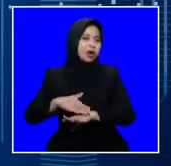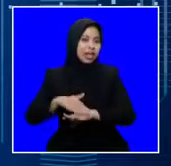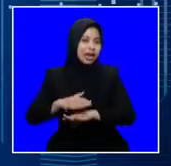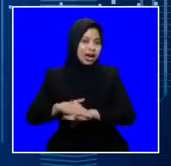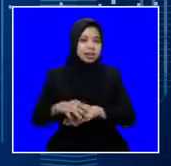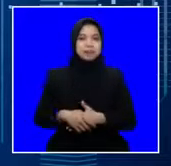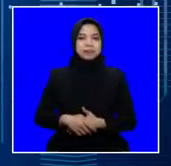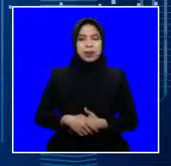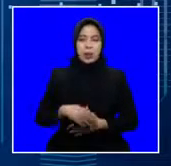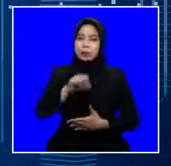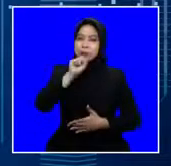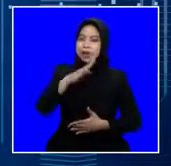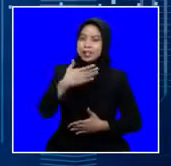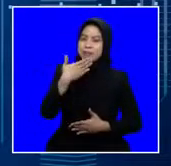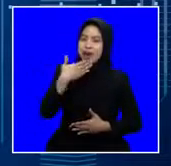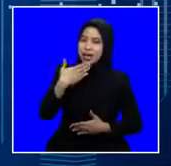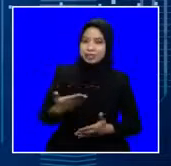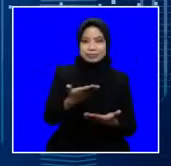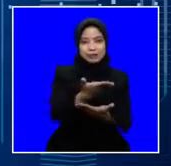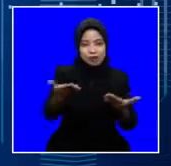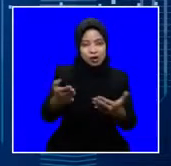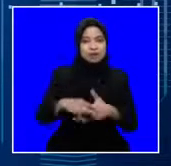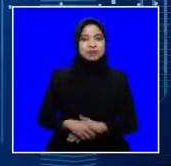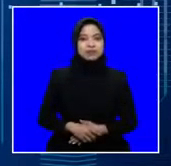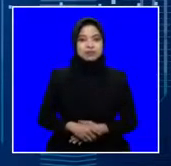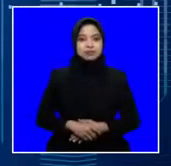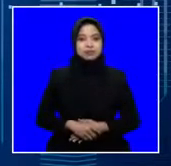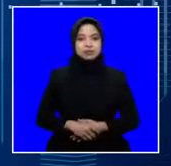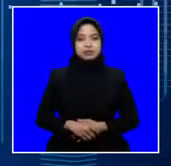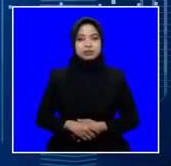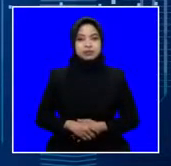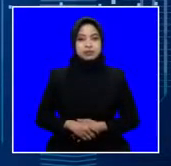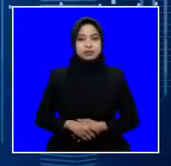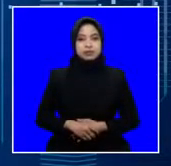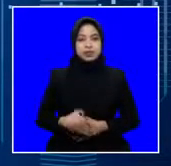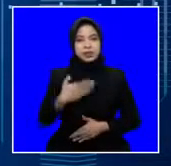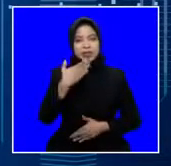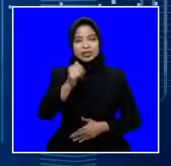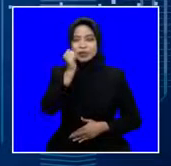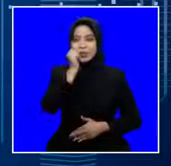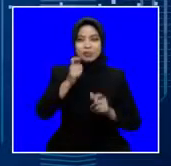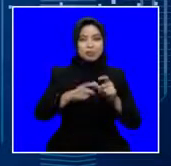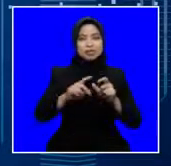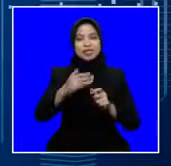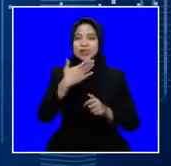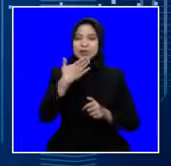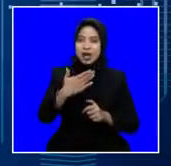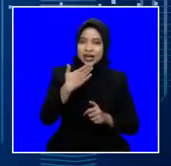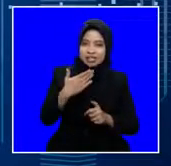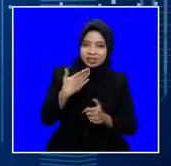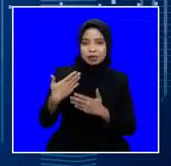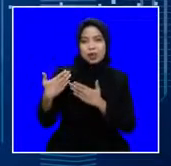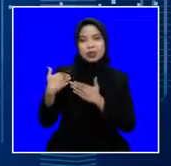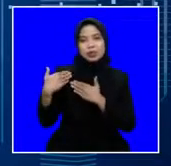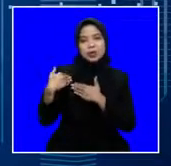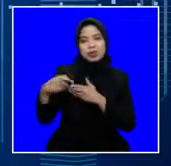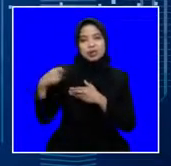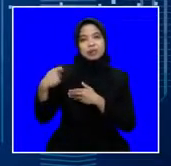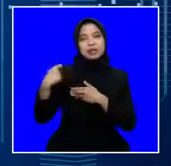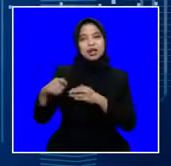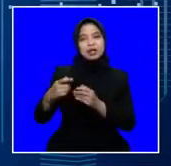saya ingin ucapkan terima kasih sebesar-besarnya kepada Ibu Sri Mulyani dan semua jajaran di